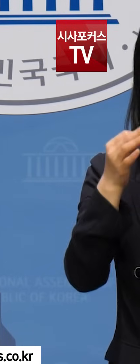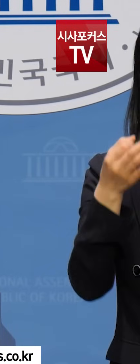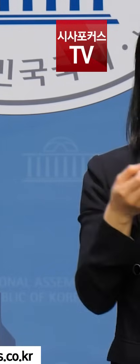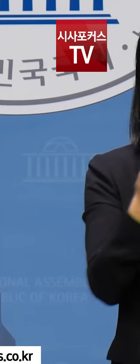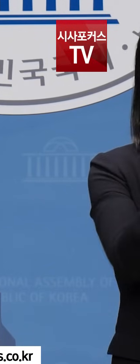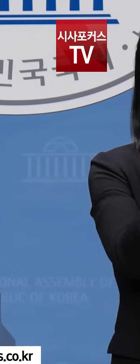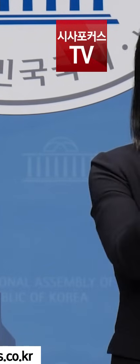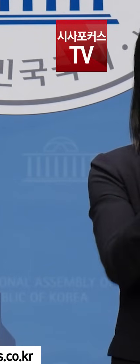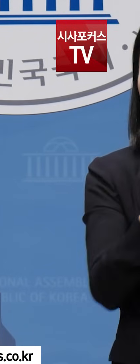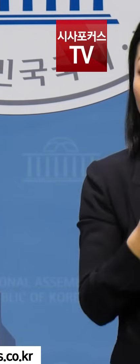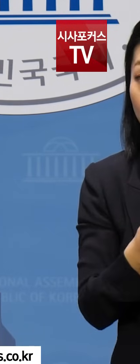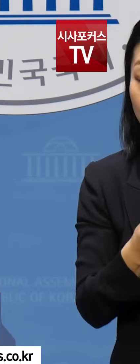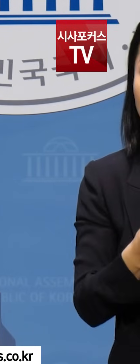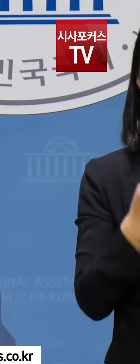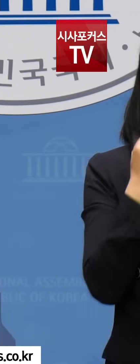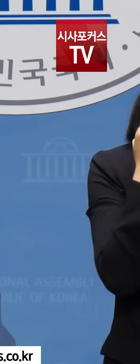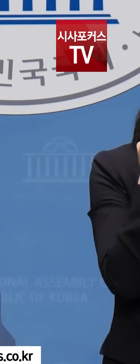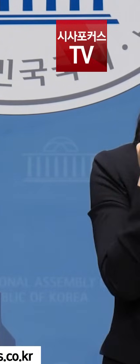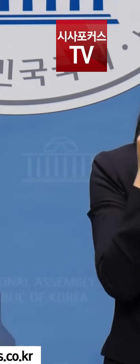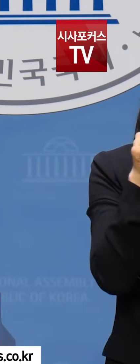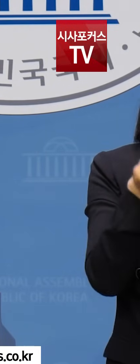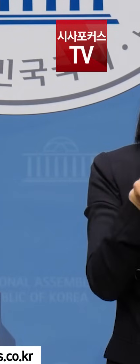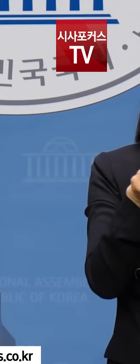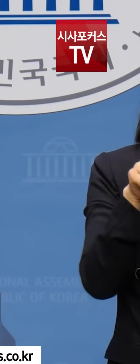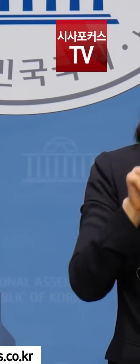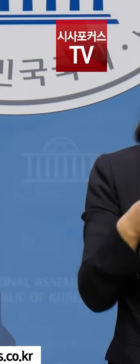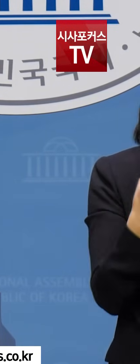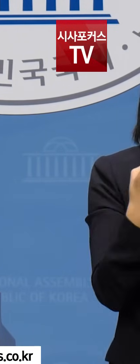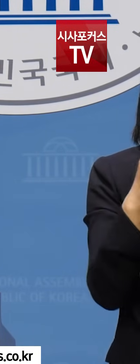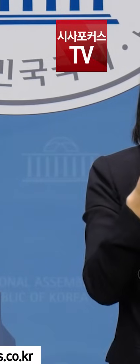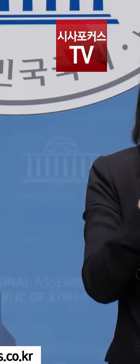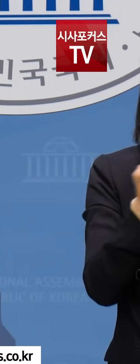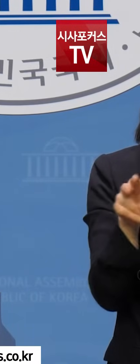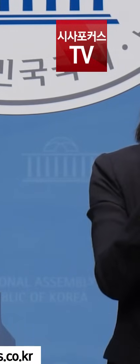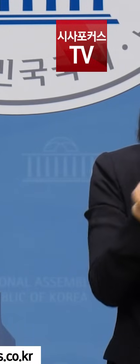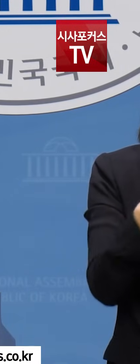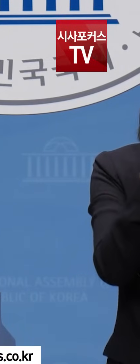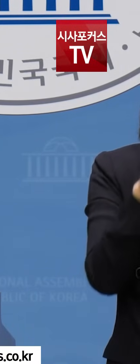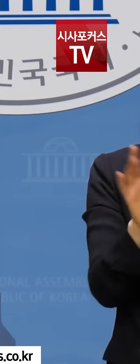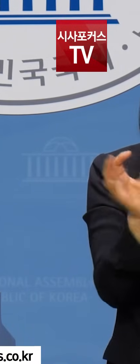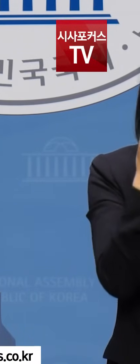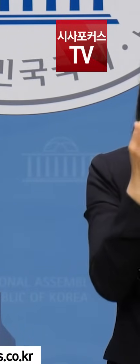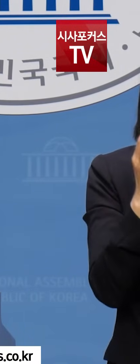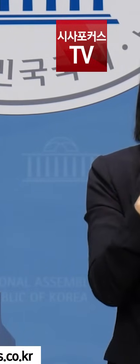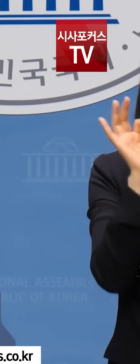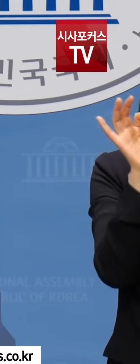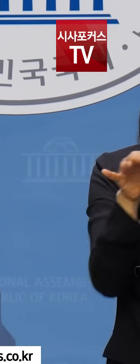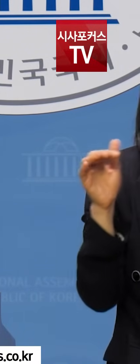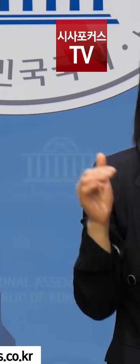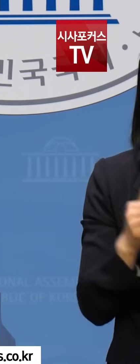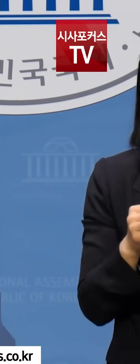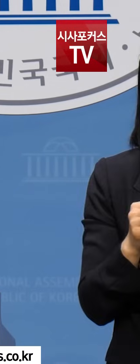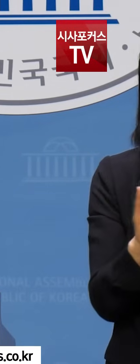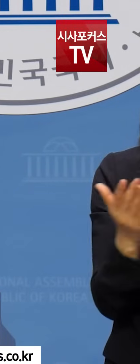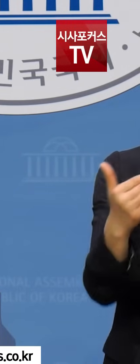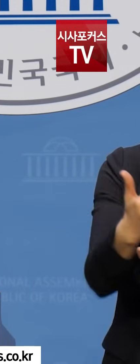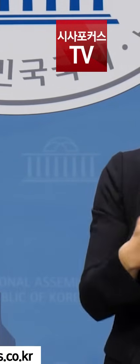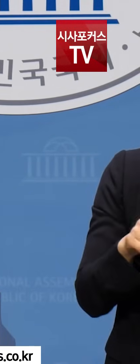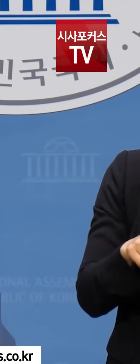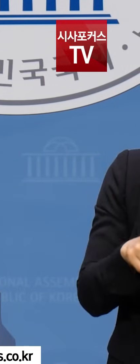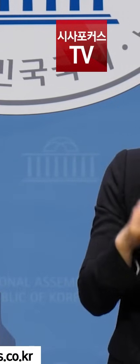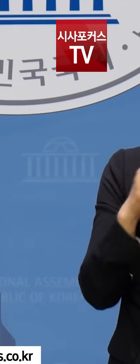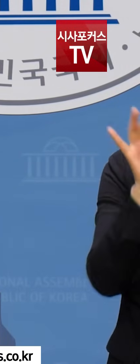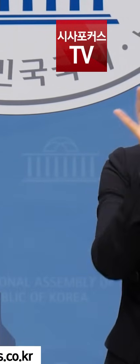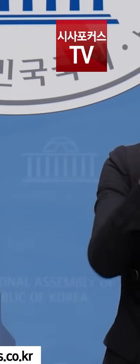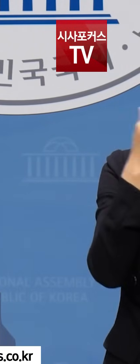뇌물을 받아서 미국에 있는 220만 달러의 호화주택을 샀다고 기재되어 있는데 그때 집을